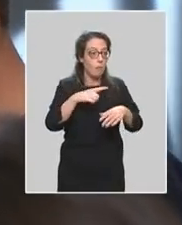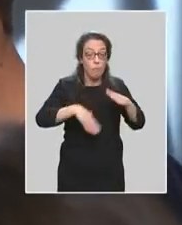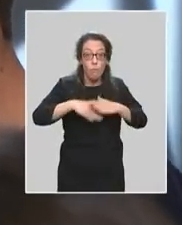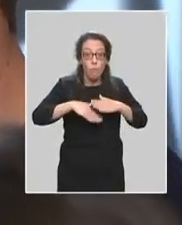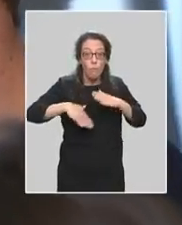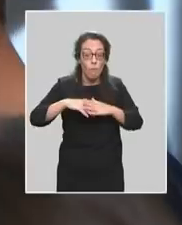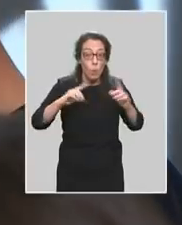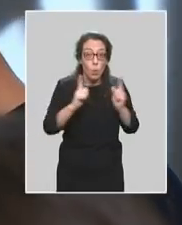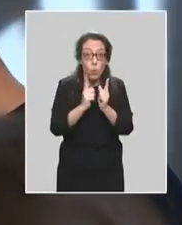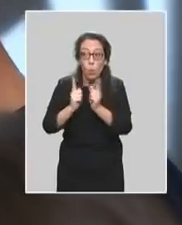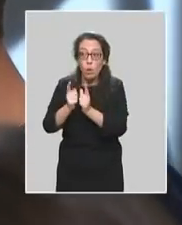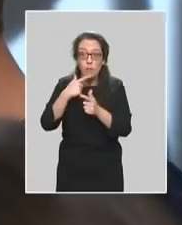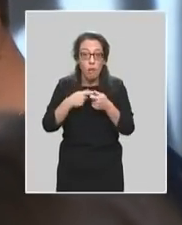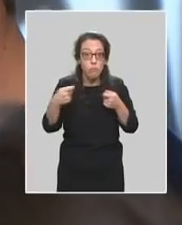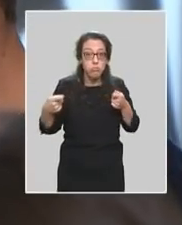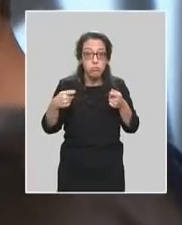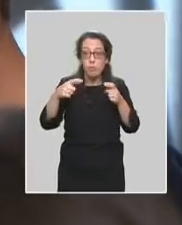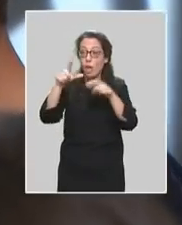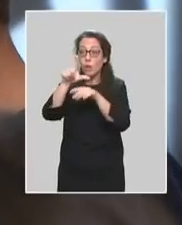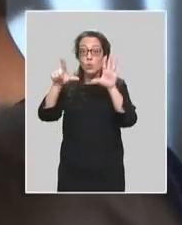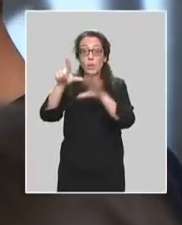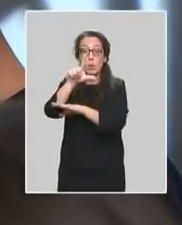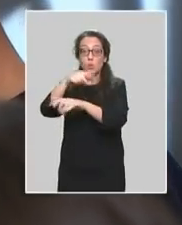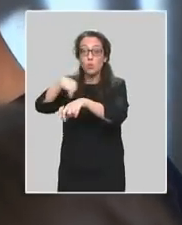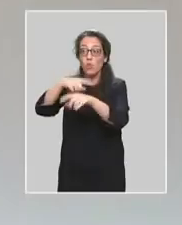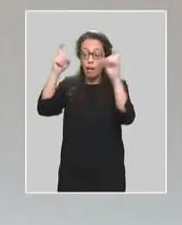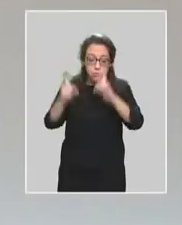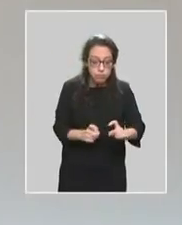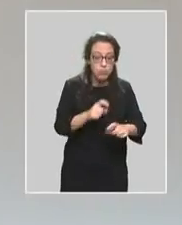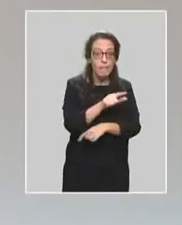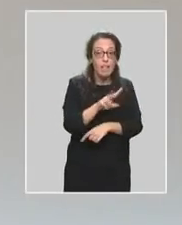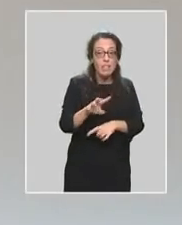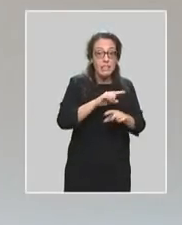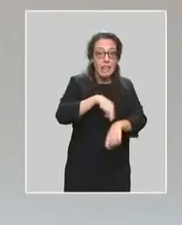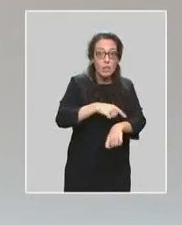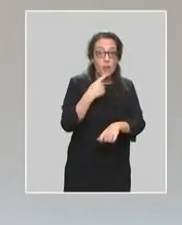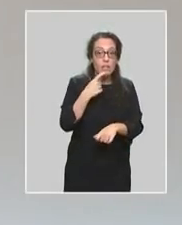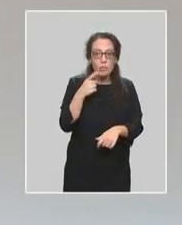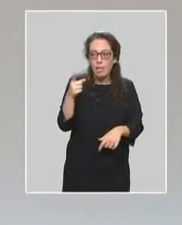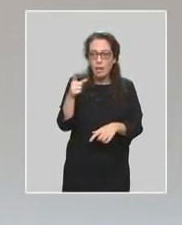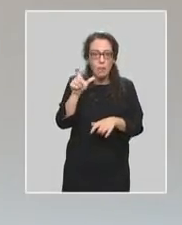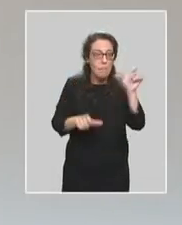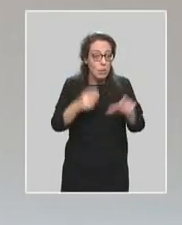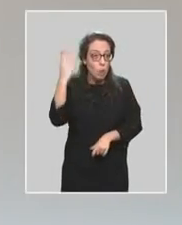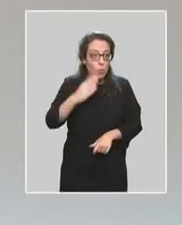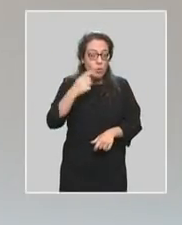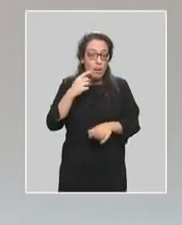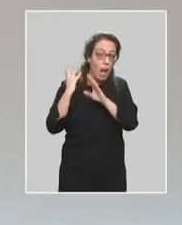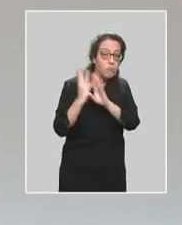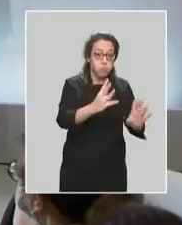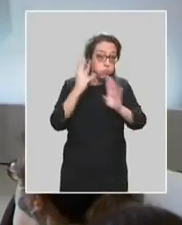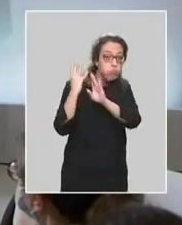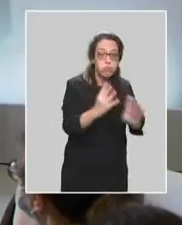réduite de 72 à 24 heures, donc les personnes qui en ont besoin ils vont y aller trois fois plus. Et par